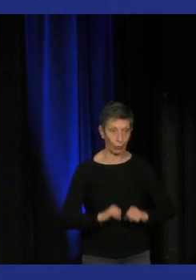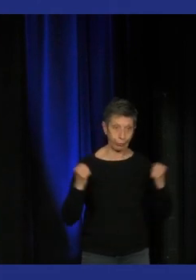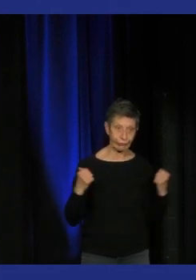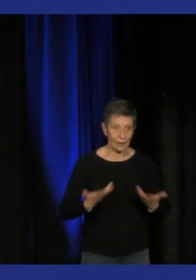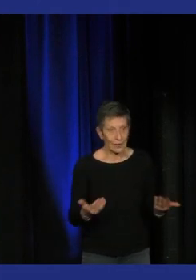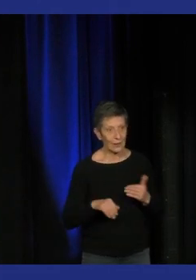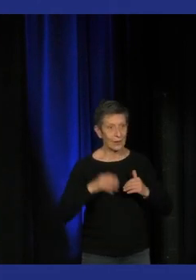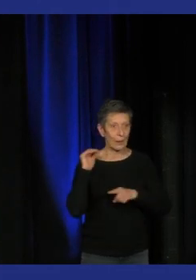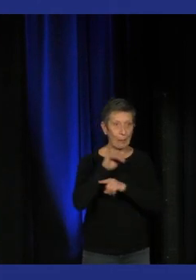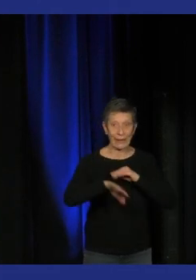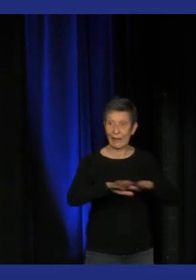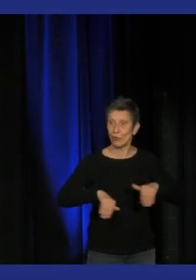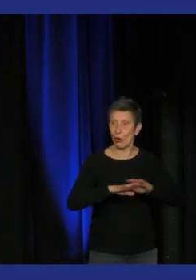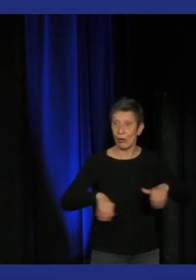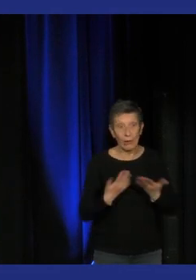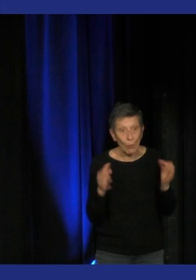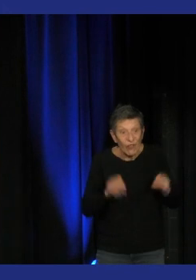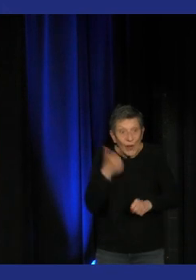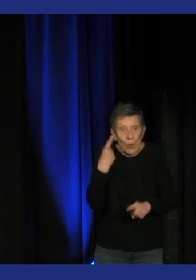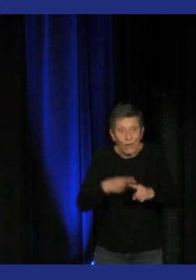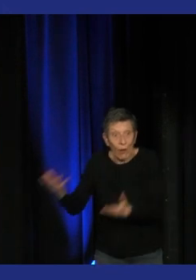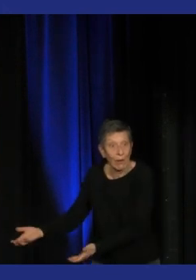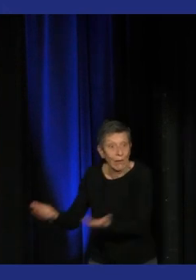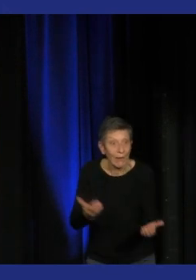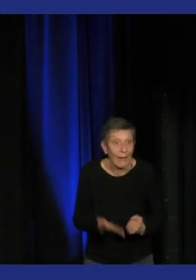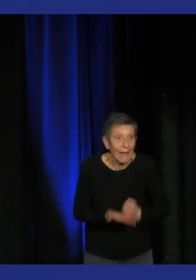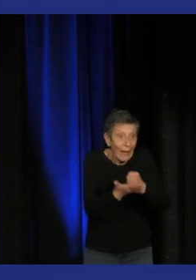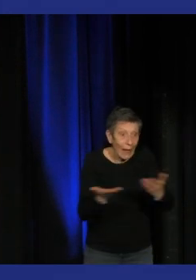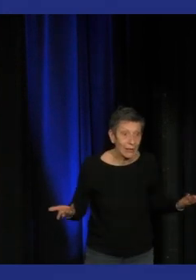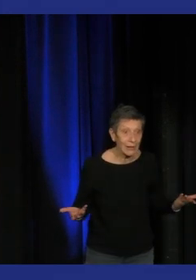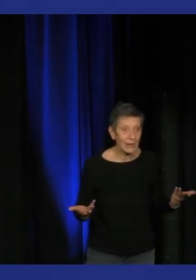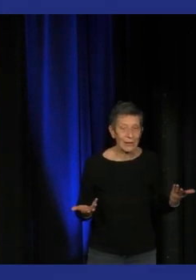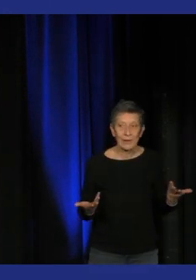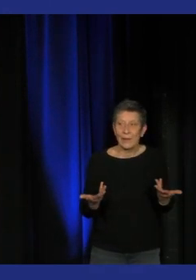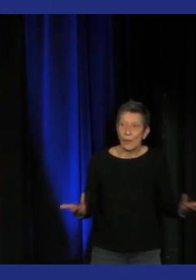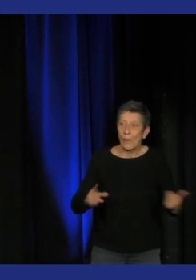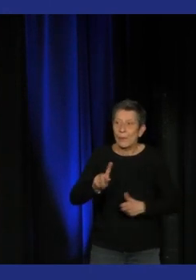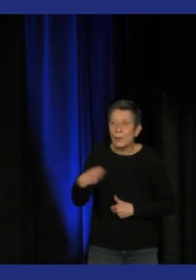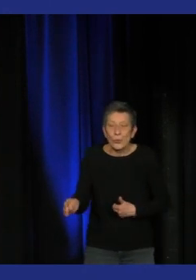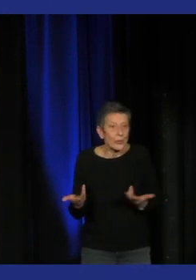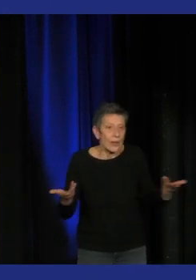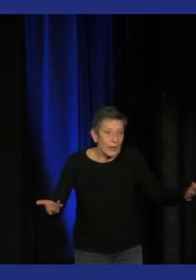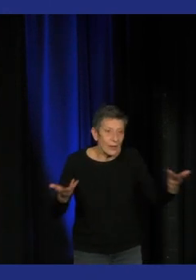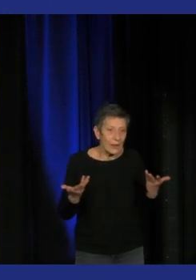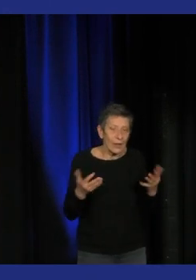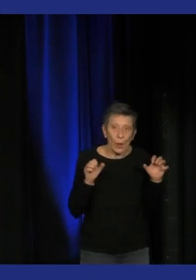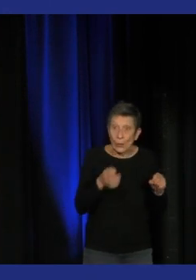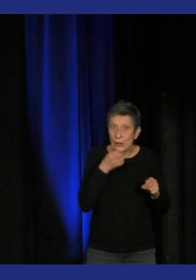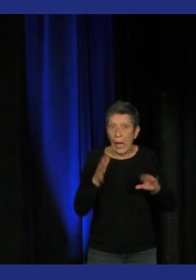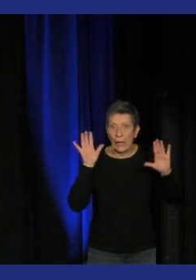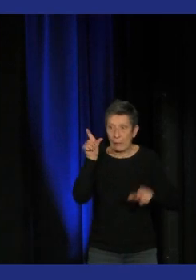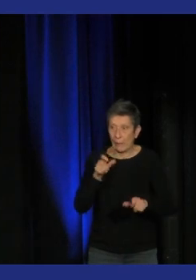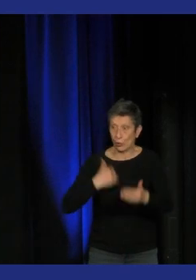nageur. Et là, encore une fois, il peut y avoir l'inquiétude en se disant qu'une personne handicapée, c'est peut-être dangereux de la